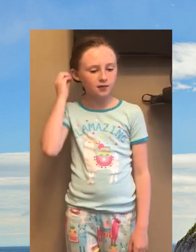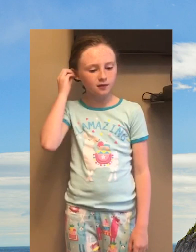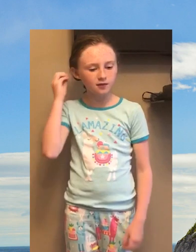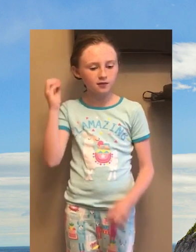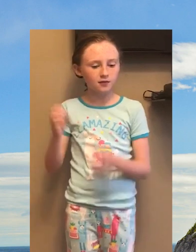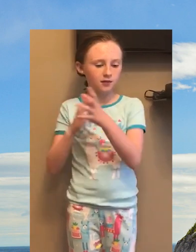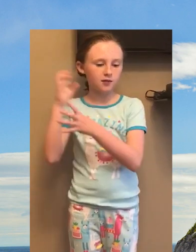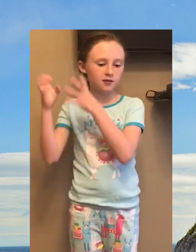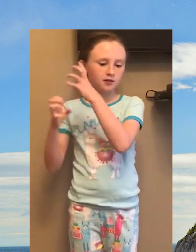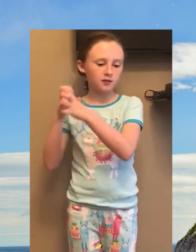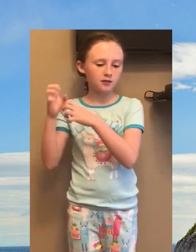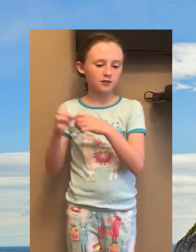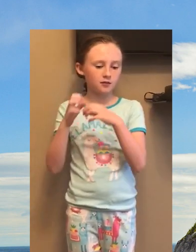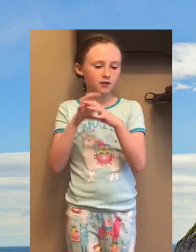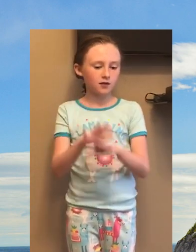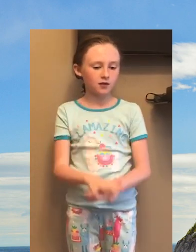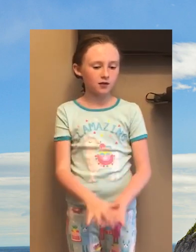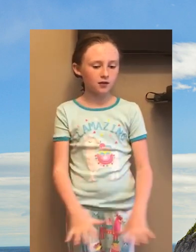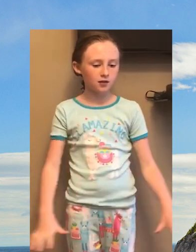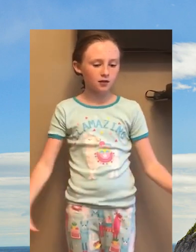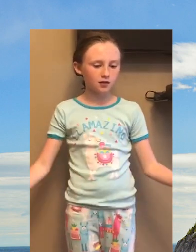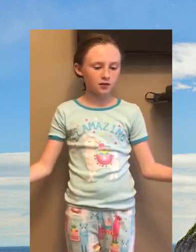terre de nos